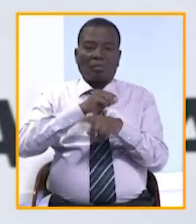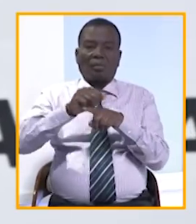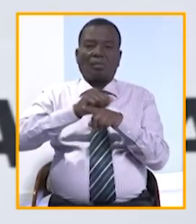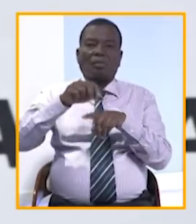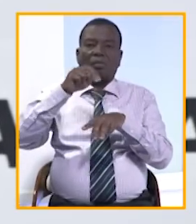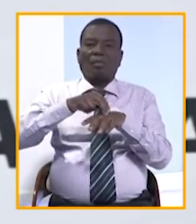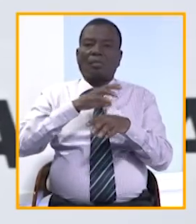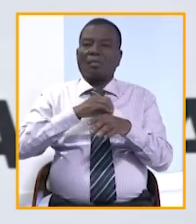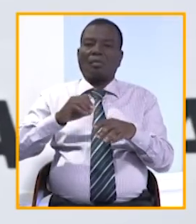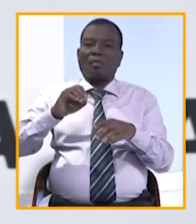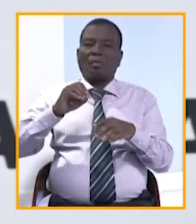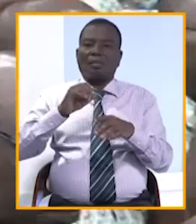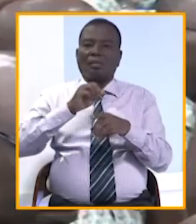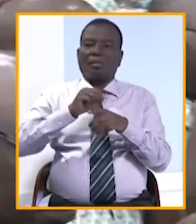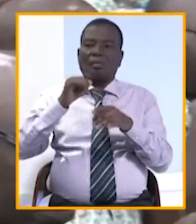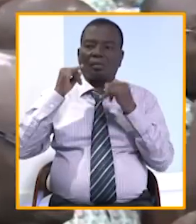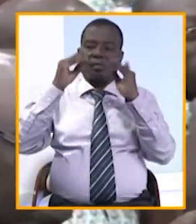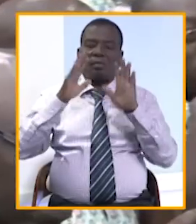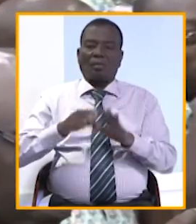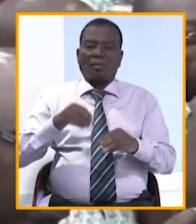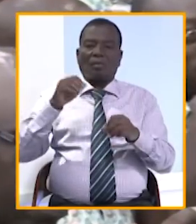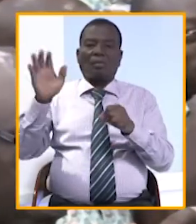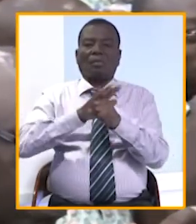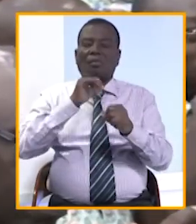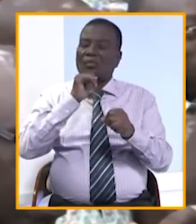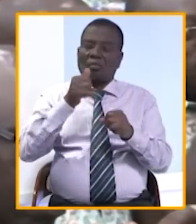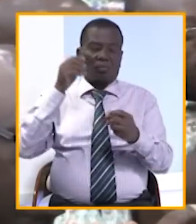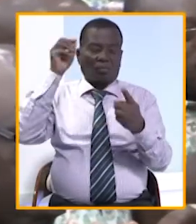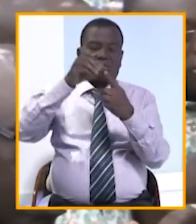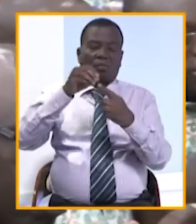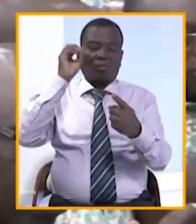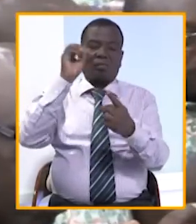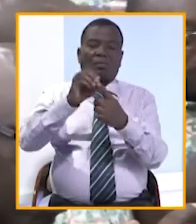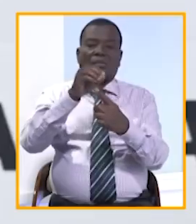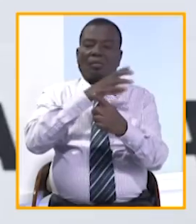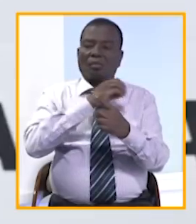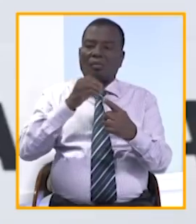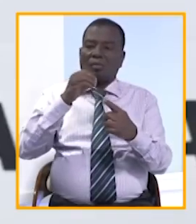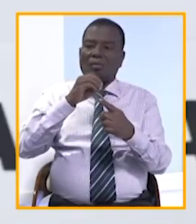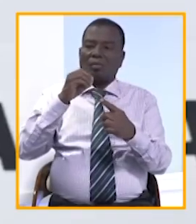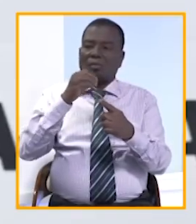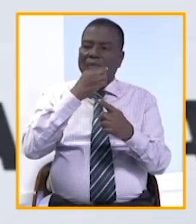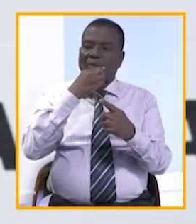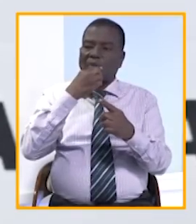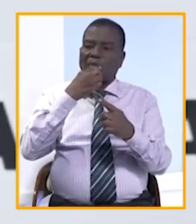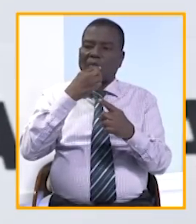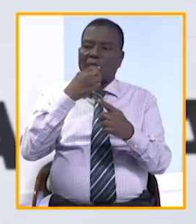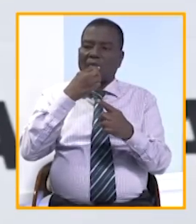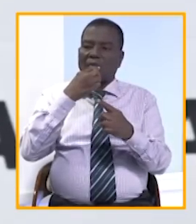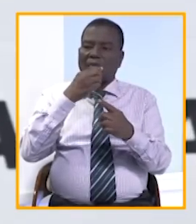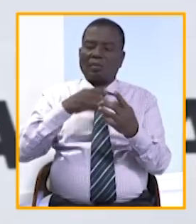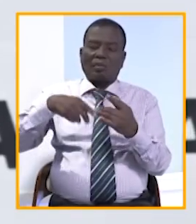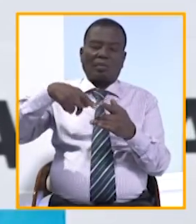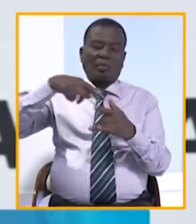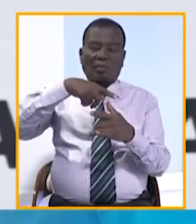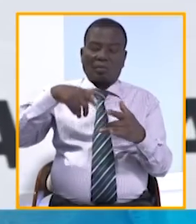formation seule des ingénieurs et des techniciens ne suffit pas pour atteindre les objectifs en termes de notation des établissements d'enseignement supérieur. Parmi